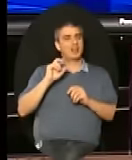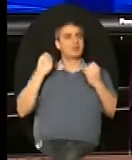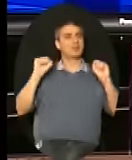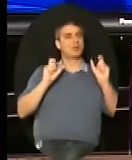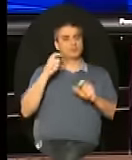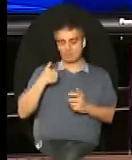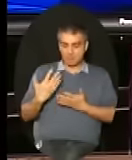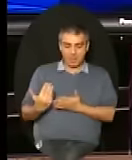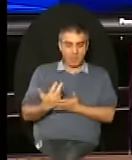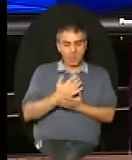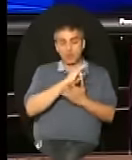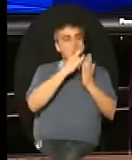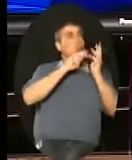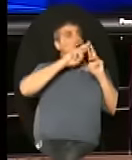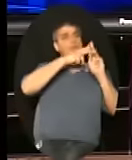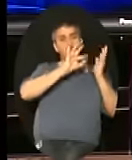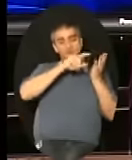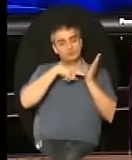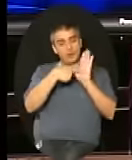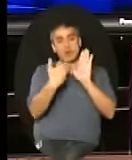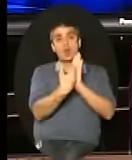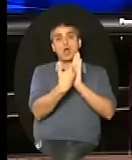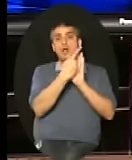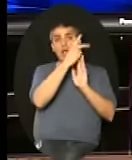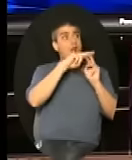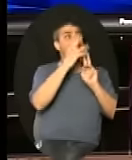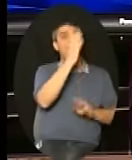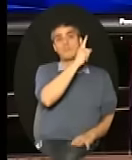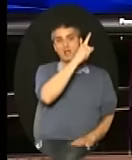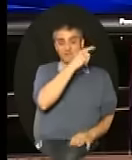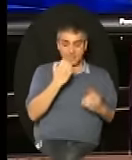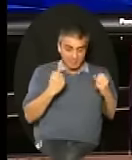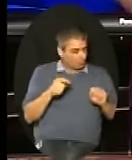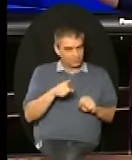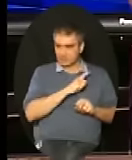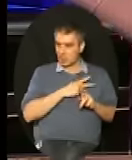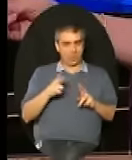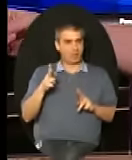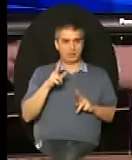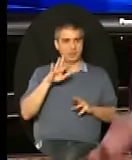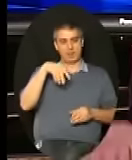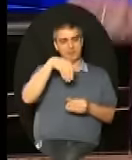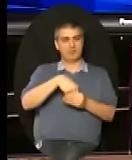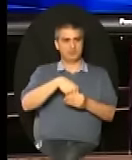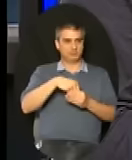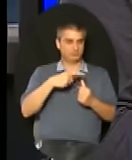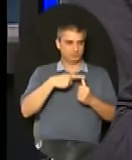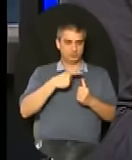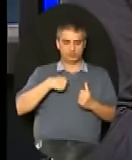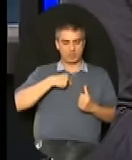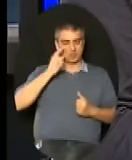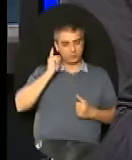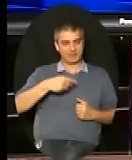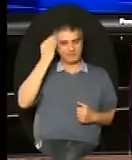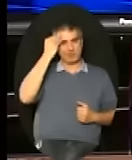המתגוננת, אני אספתי את כל החוקות בעולם כדי להוכיח לעולם המערבי, שדמוקרטיה זה לא רק ללכת ולהצביע, אלא שאנחנו